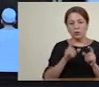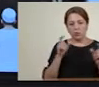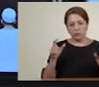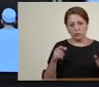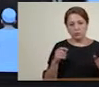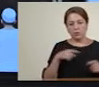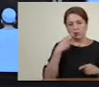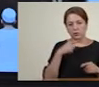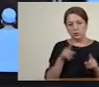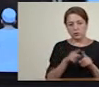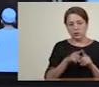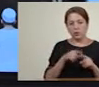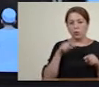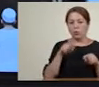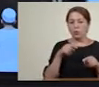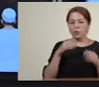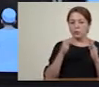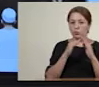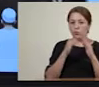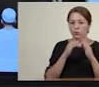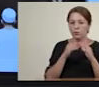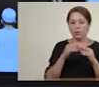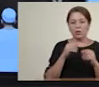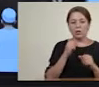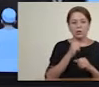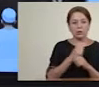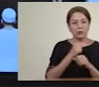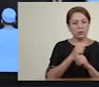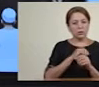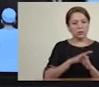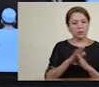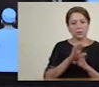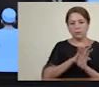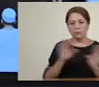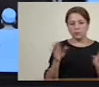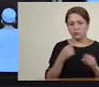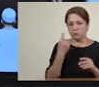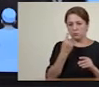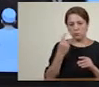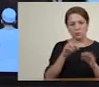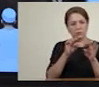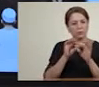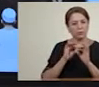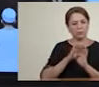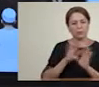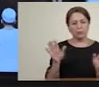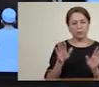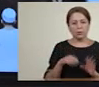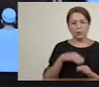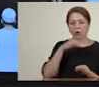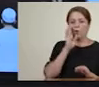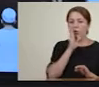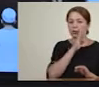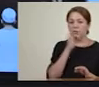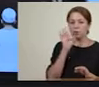xonadoniga mehnatsiz birorta narsa kiritilgan emas ekan. Onasi haqida